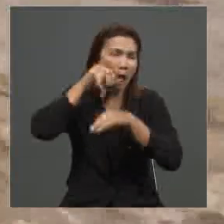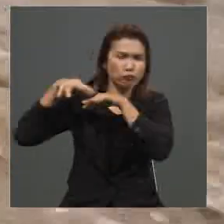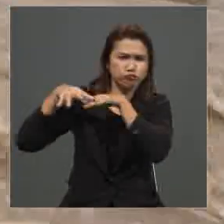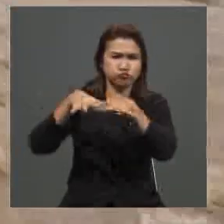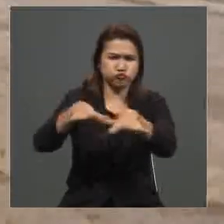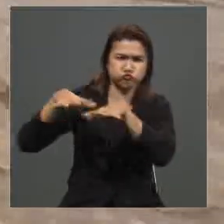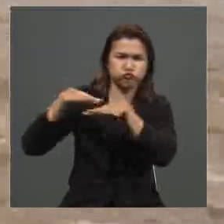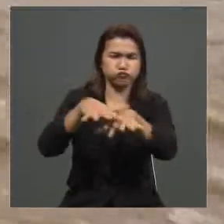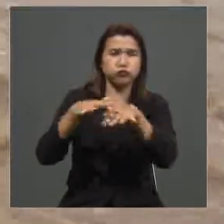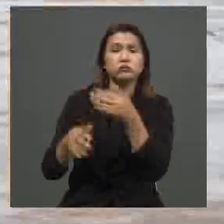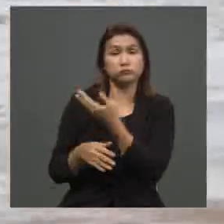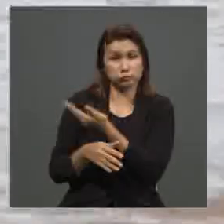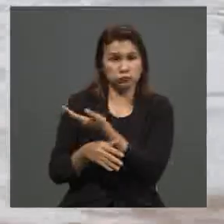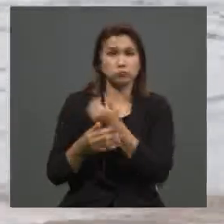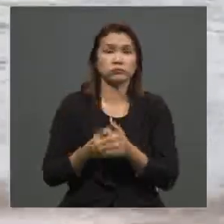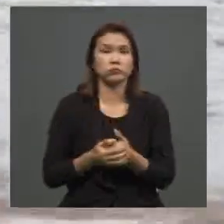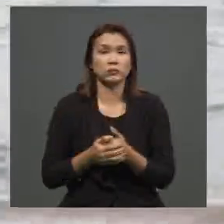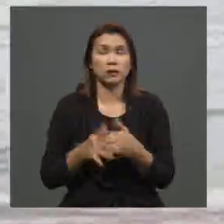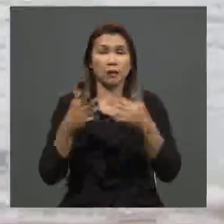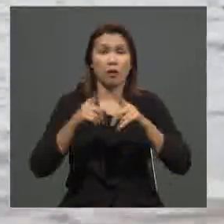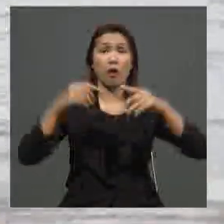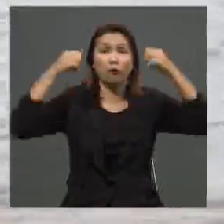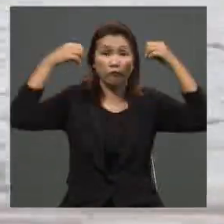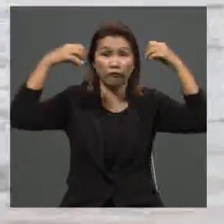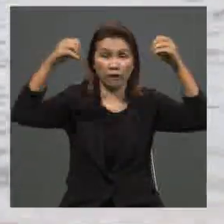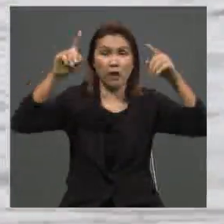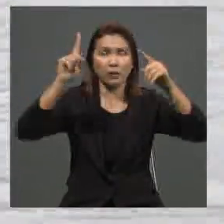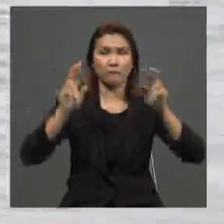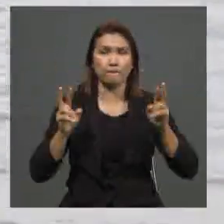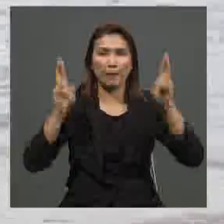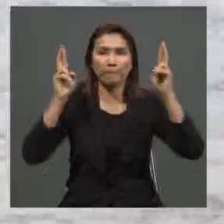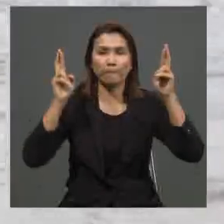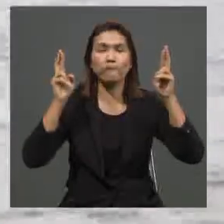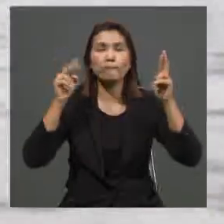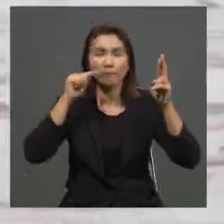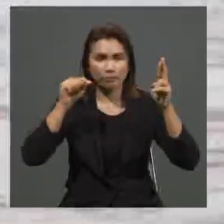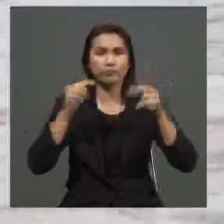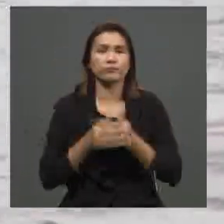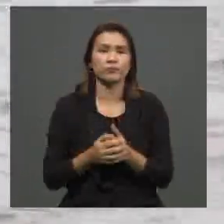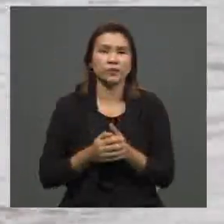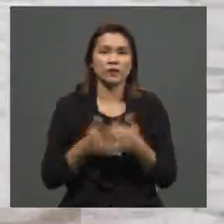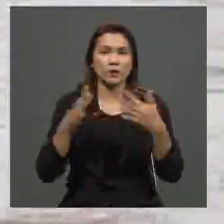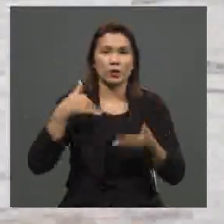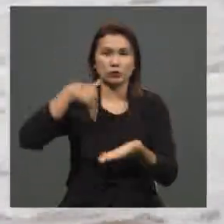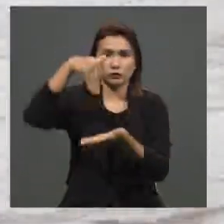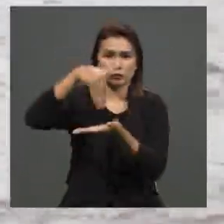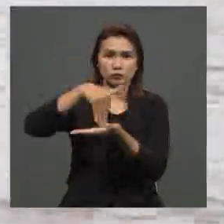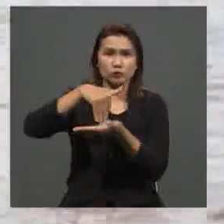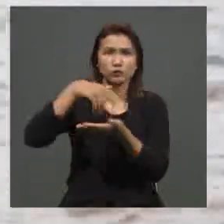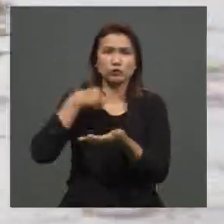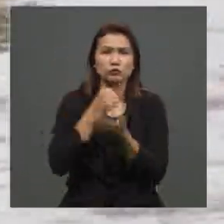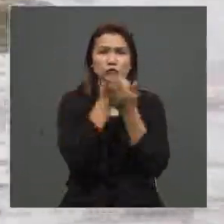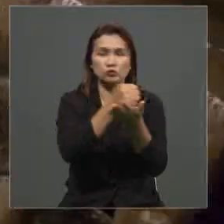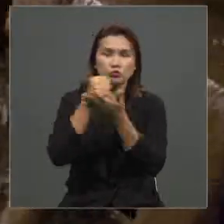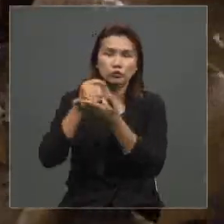ก็ไหลแรงมากทีเดียวคุณผู้ชมขณะที่การไฟฟ้าก็ต้องตัดกระแสไฟทั้งหมดแล้วนะคะด้านศูนย์ปฏิบัติการช่วยเหลือผู้ประสบทก